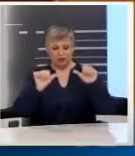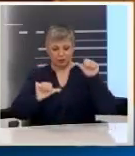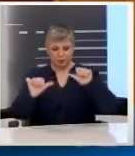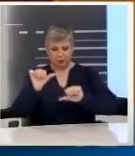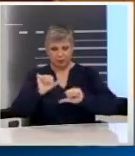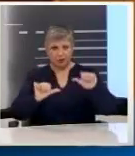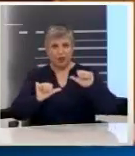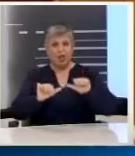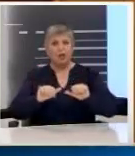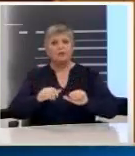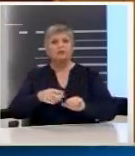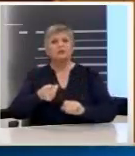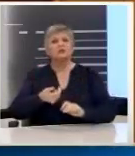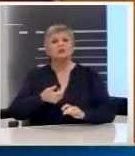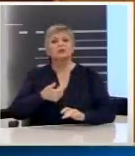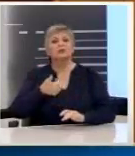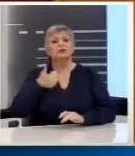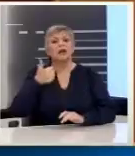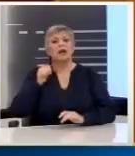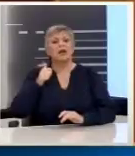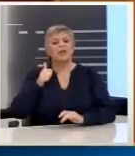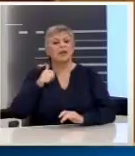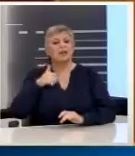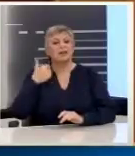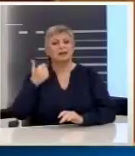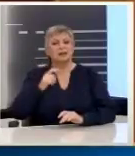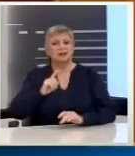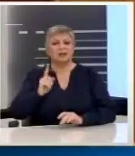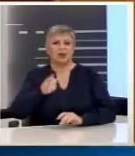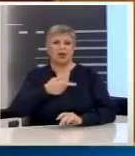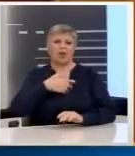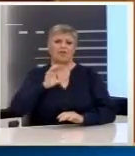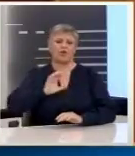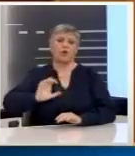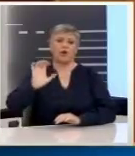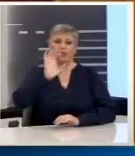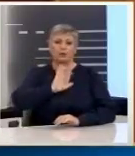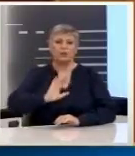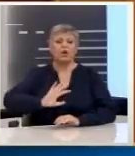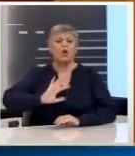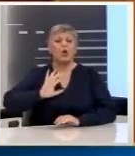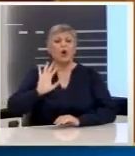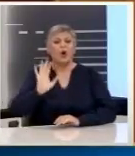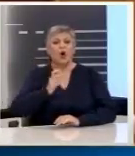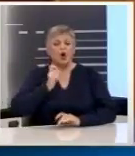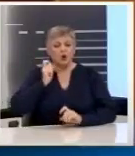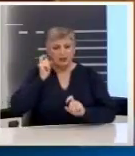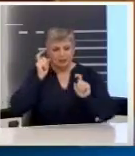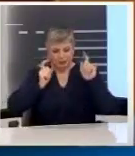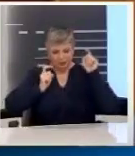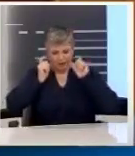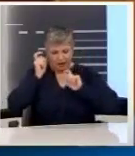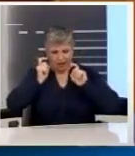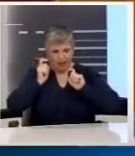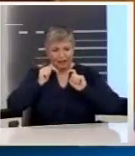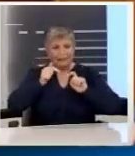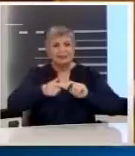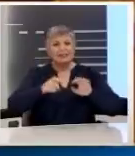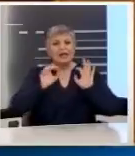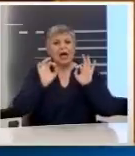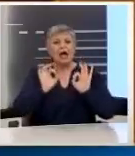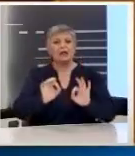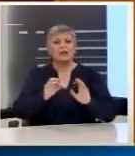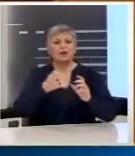ολόκληρη την Ευρώπη να προβληματιστεί πολύ. Ένα μείγμα FDP και AFD μαζί. Ένα